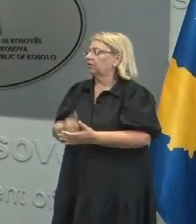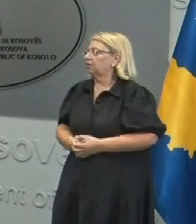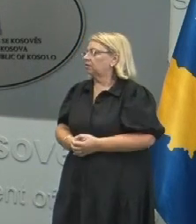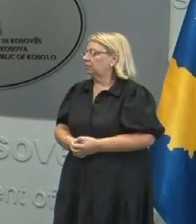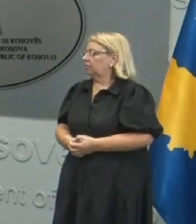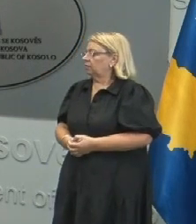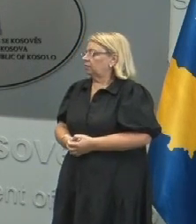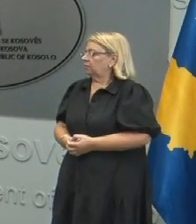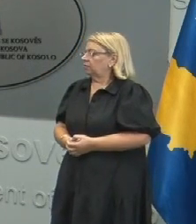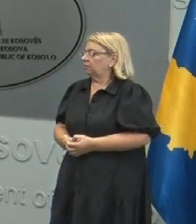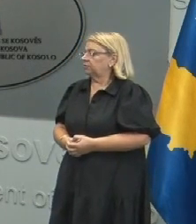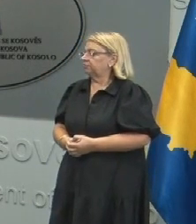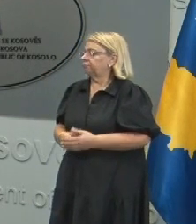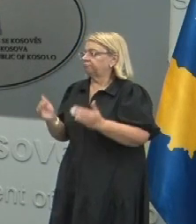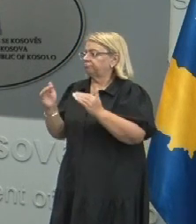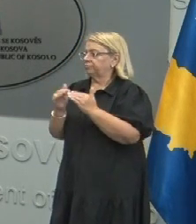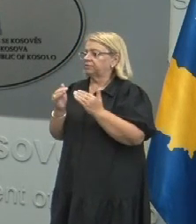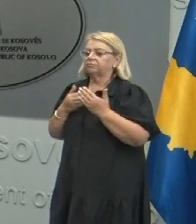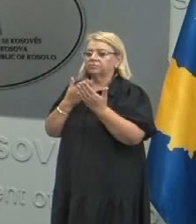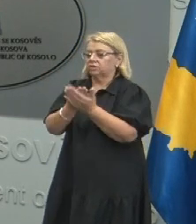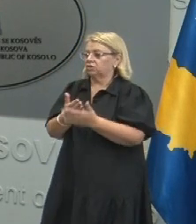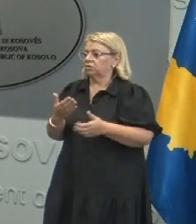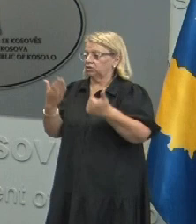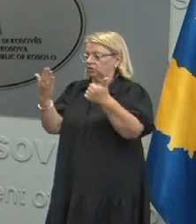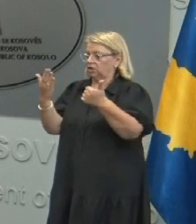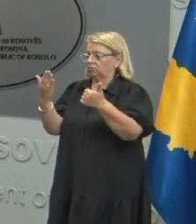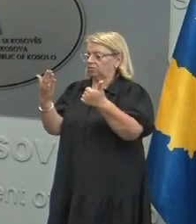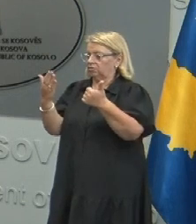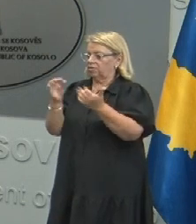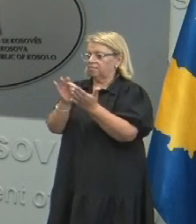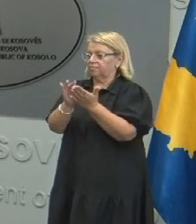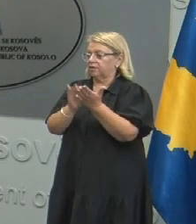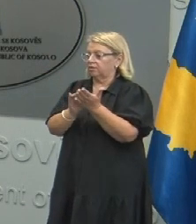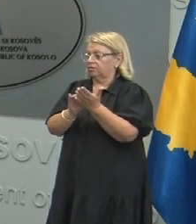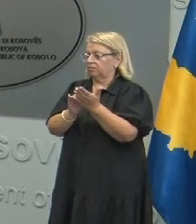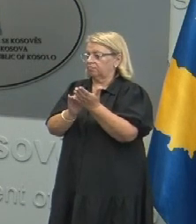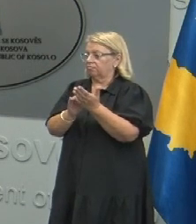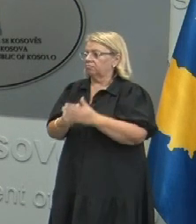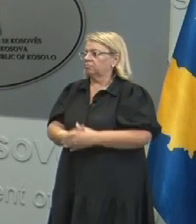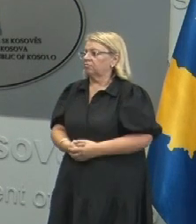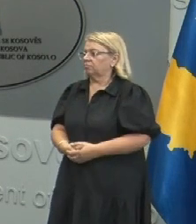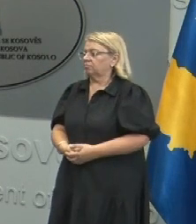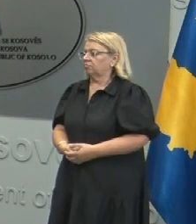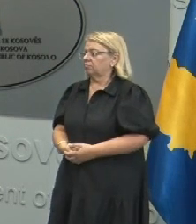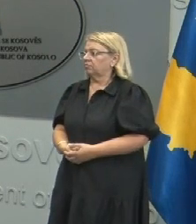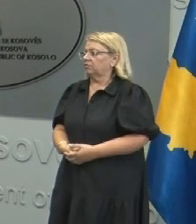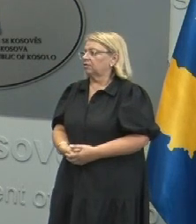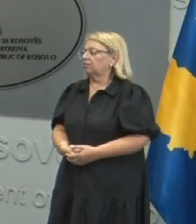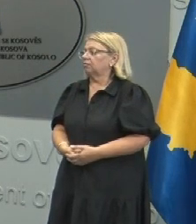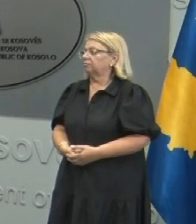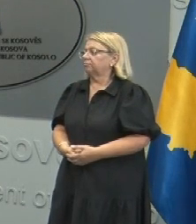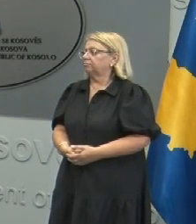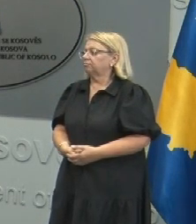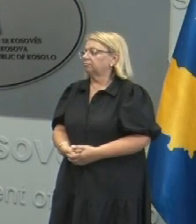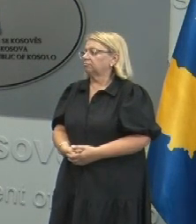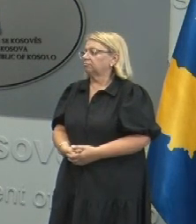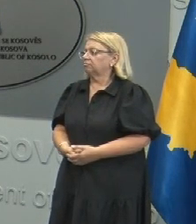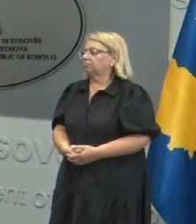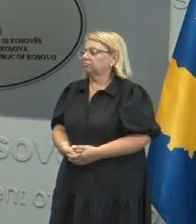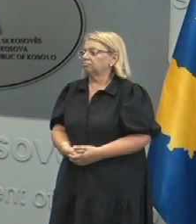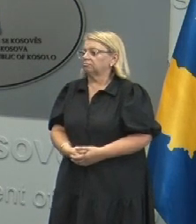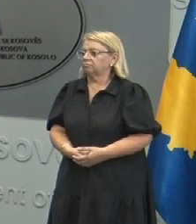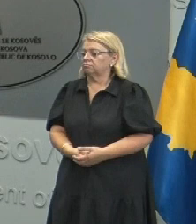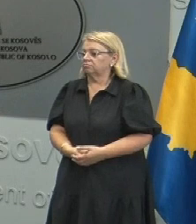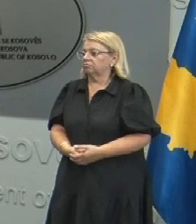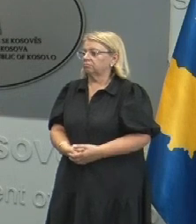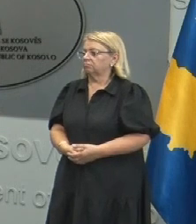propozim gjashpekësh, por ju edhe nga ekzekutivi jona, por nga institucione vendimarësit tona, pra që edhe ne, pra si